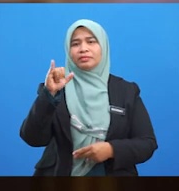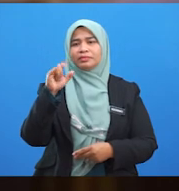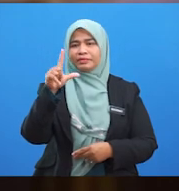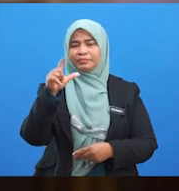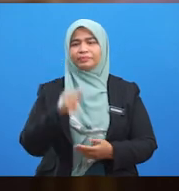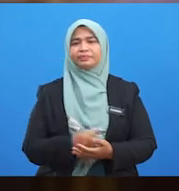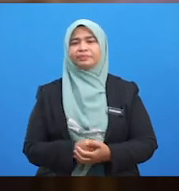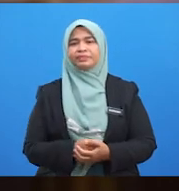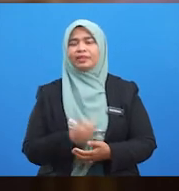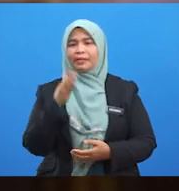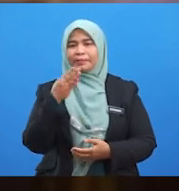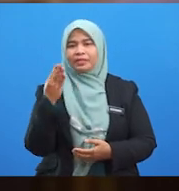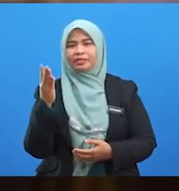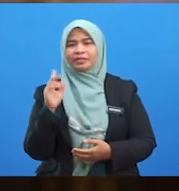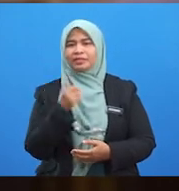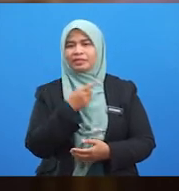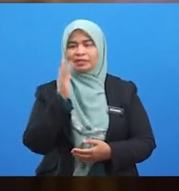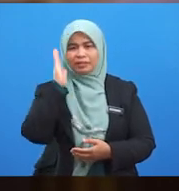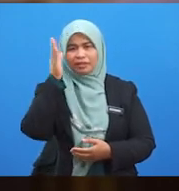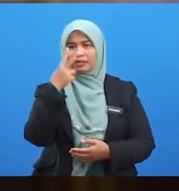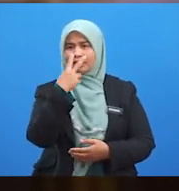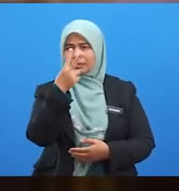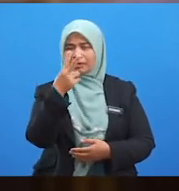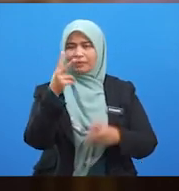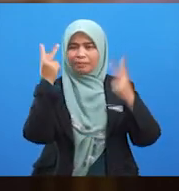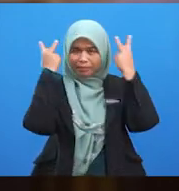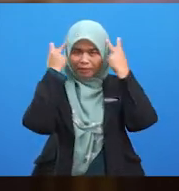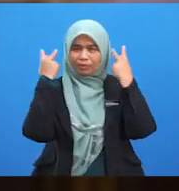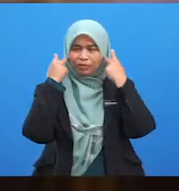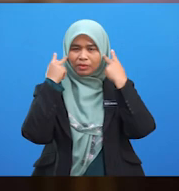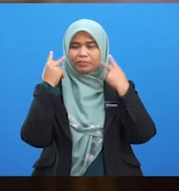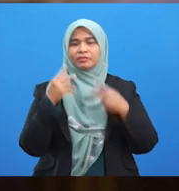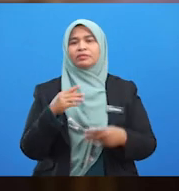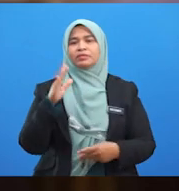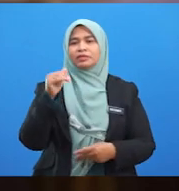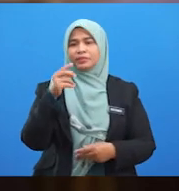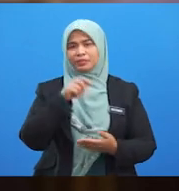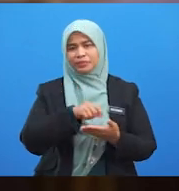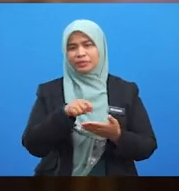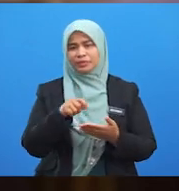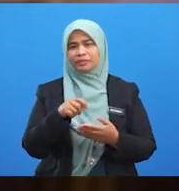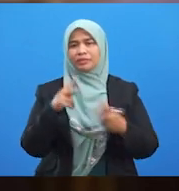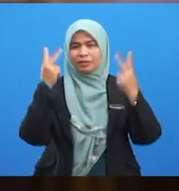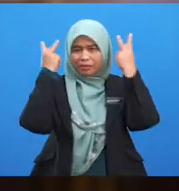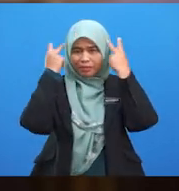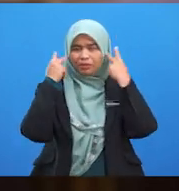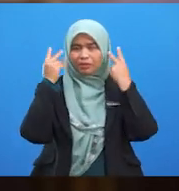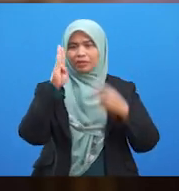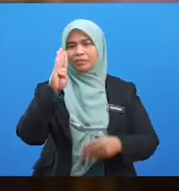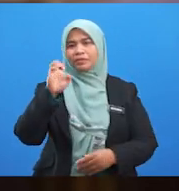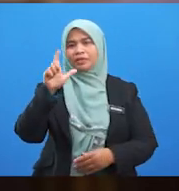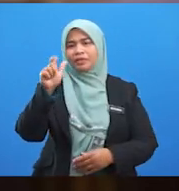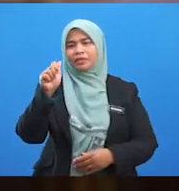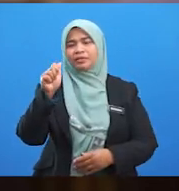Pada kebiasaannya, kita akan melihat kad peguam yang tertulis peguam bela dan peguam cara.